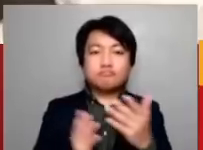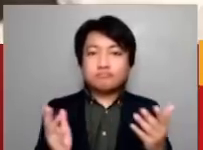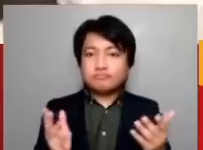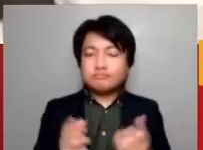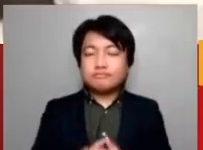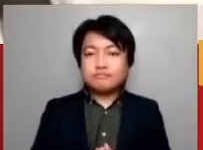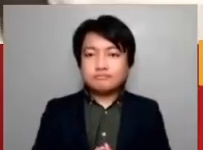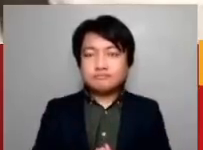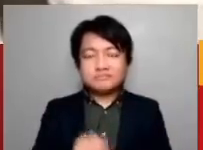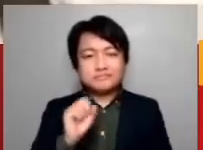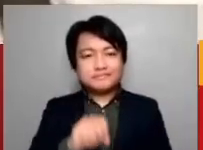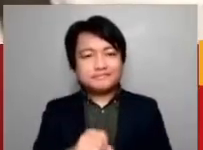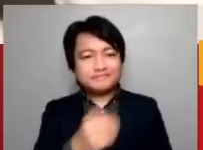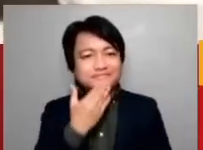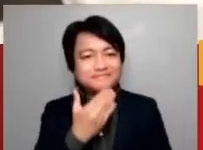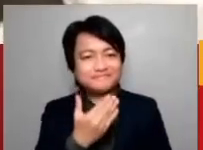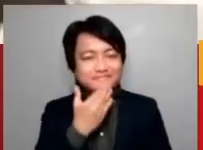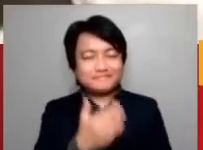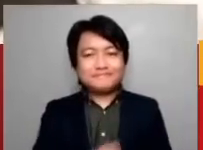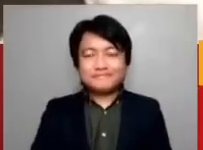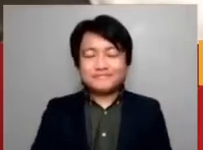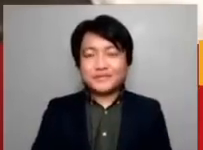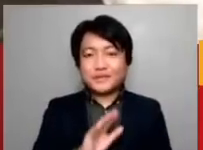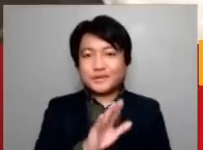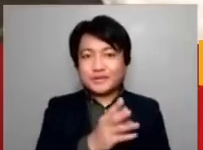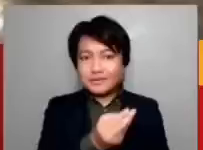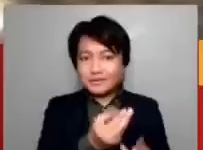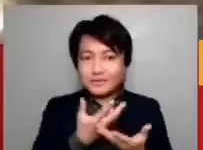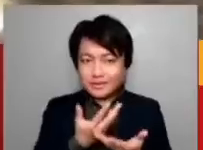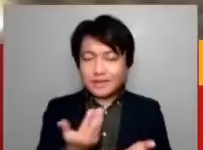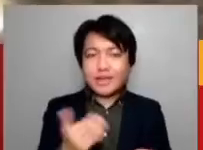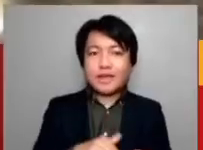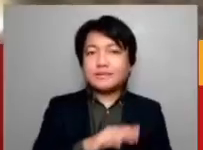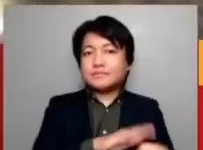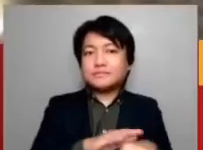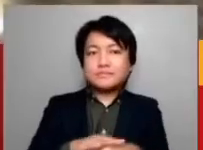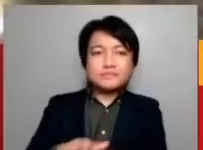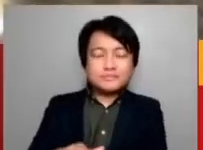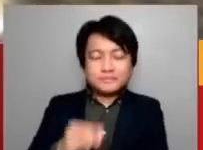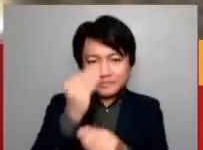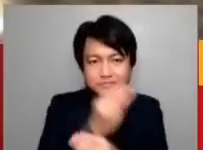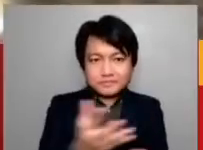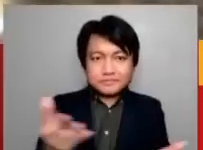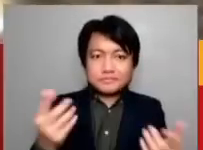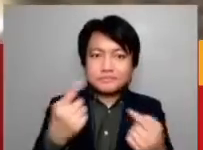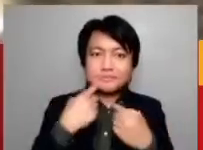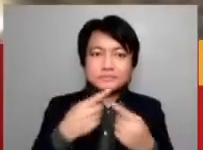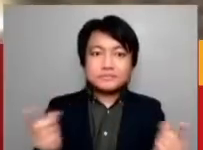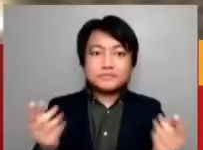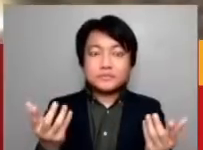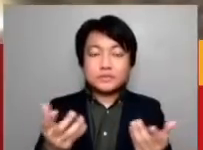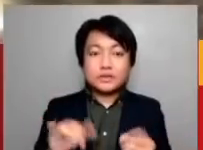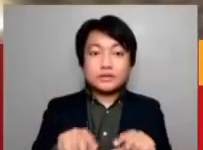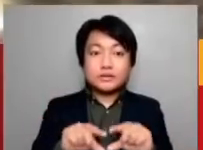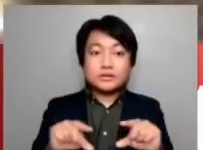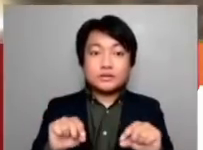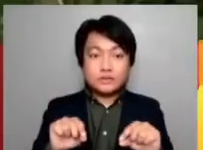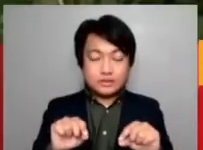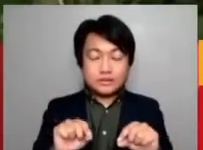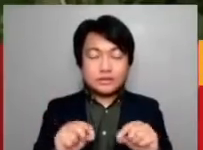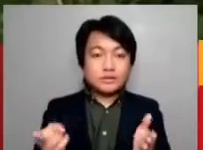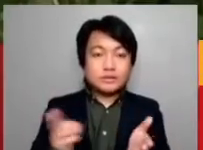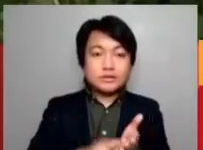salamat, Igan, sa pagkakataon uling mag-invite sa SIM card registration. Wala na po extension, ha, July 25.